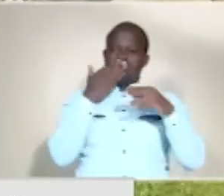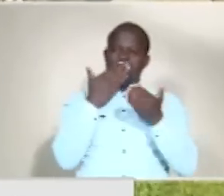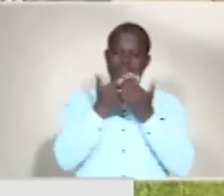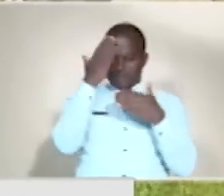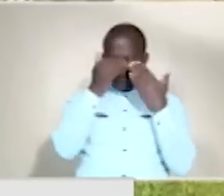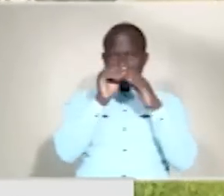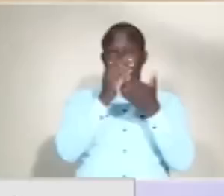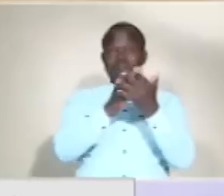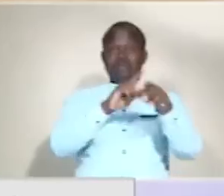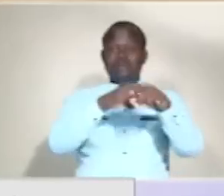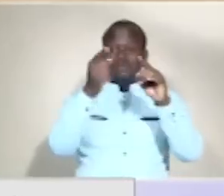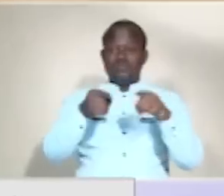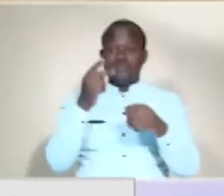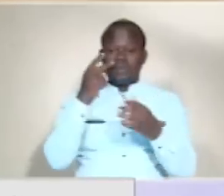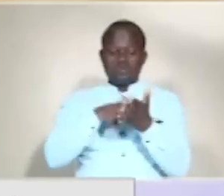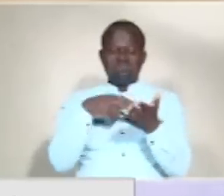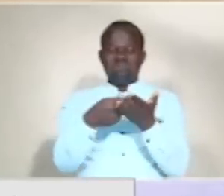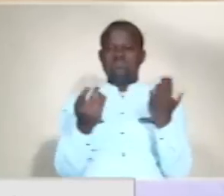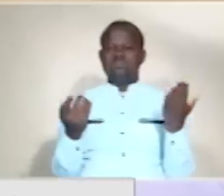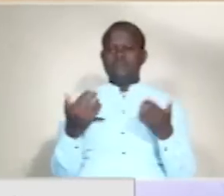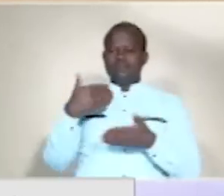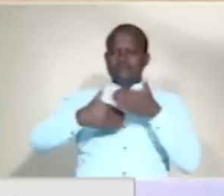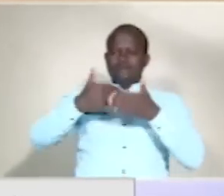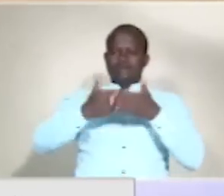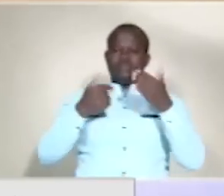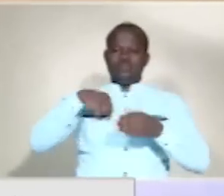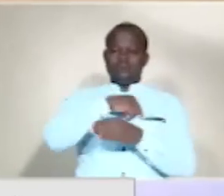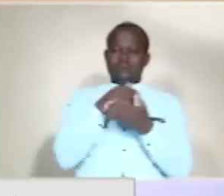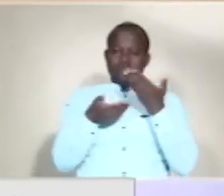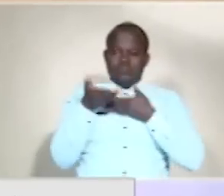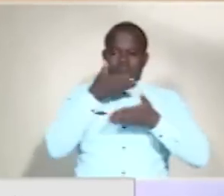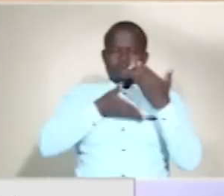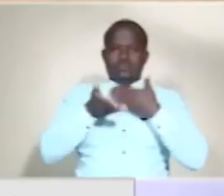hari aho bigera ukabona birangiye no kuba banyegera bakanganiriza